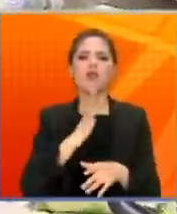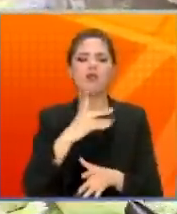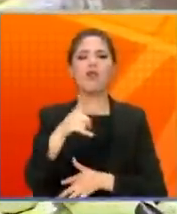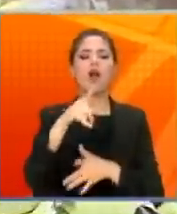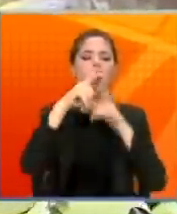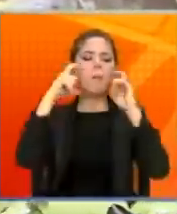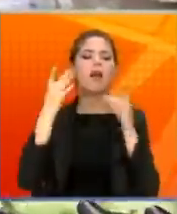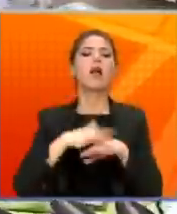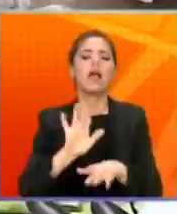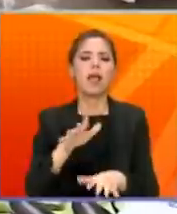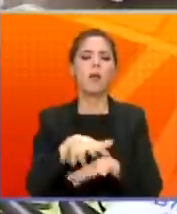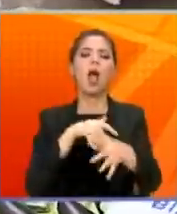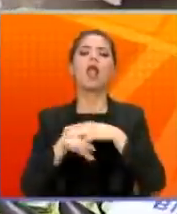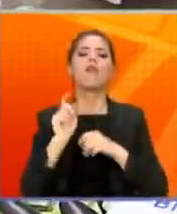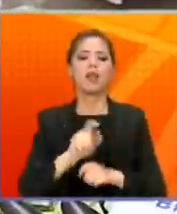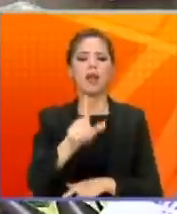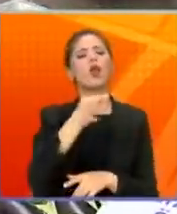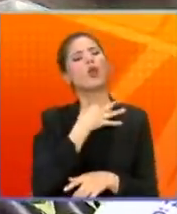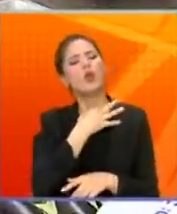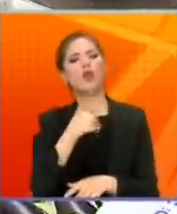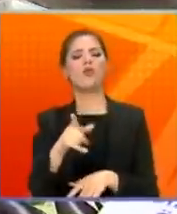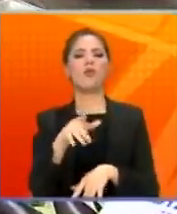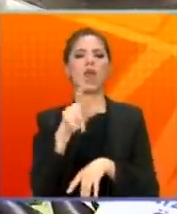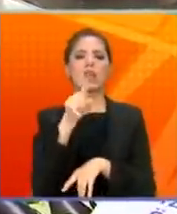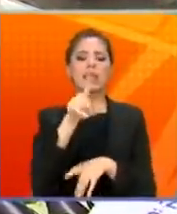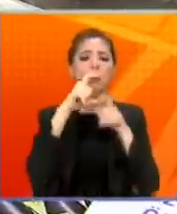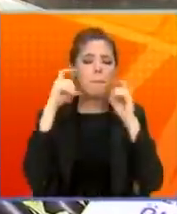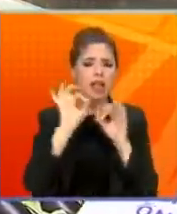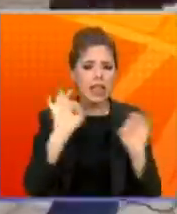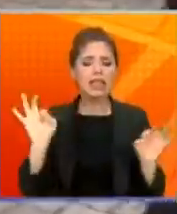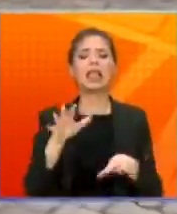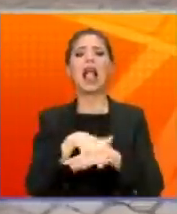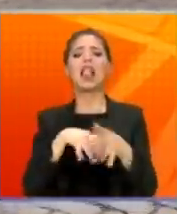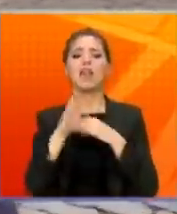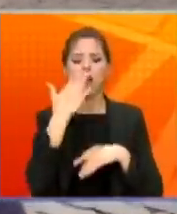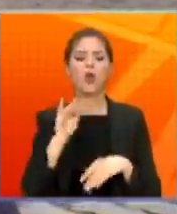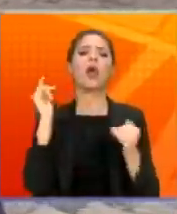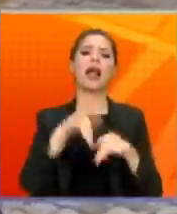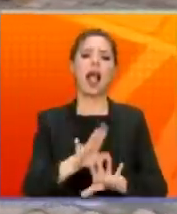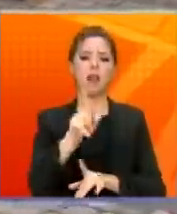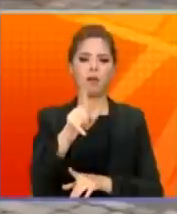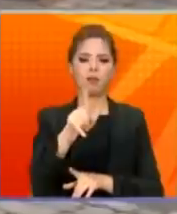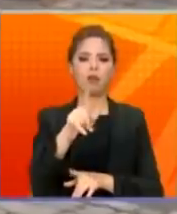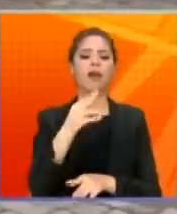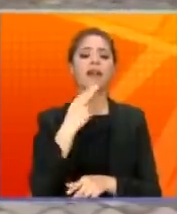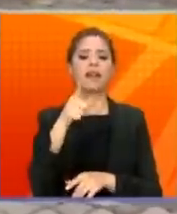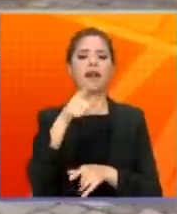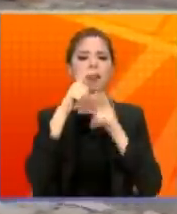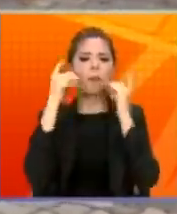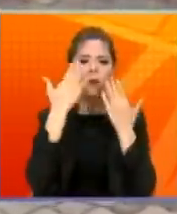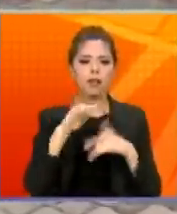müşterilerimizle var Ve rica ediyorum eldiveni Siz maskesiz fazla gelmek obayana maskesi Yok